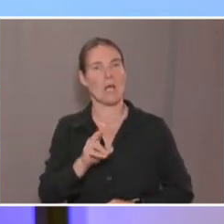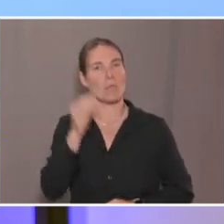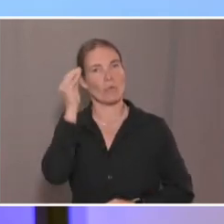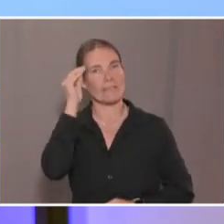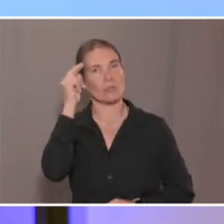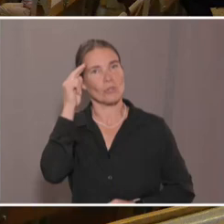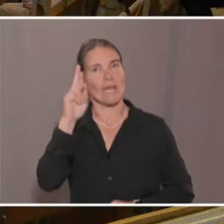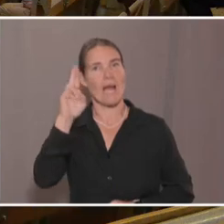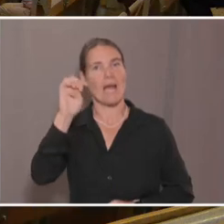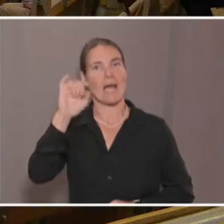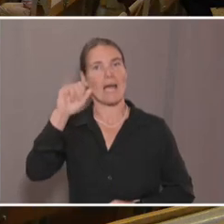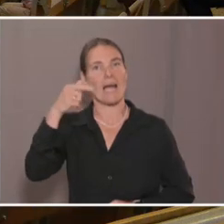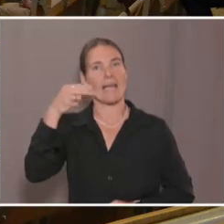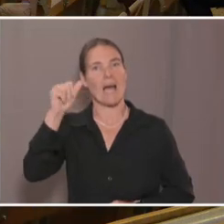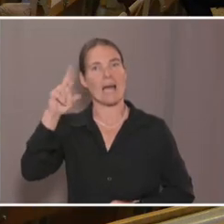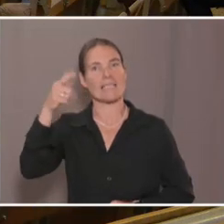Reinhardt.